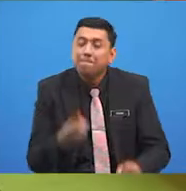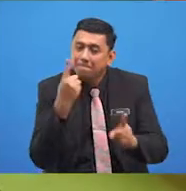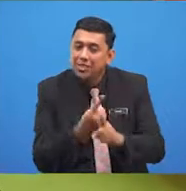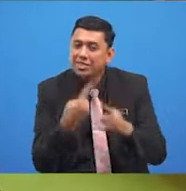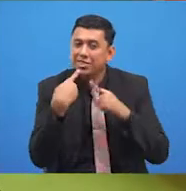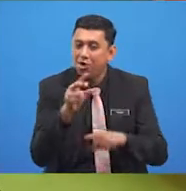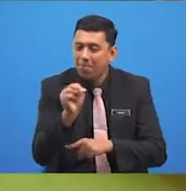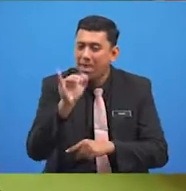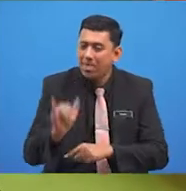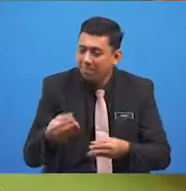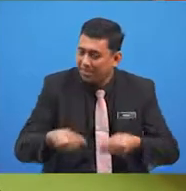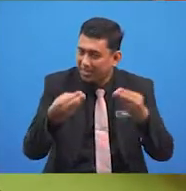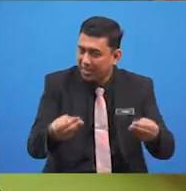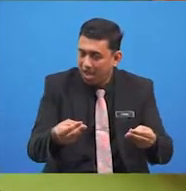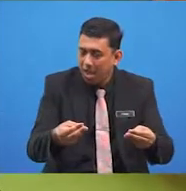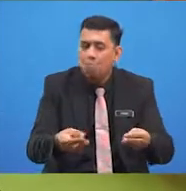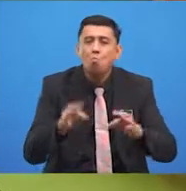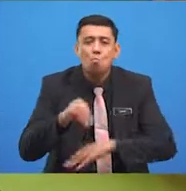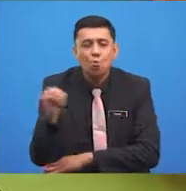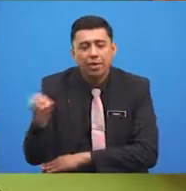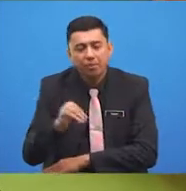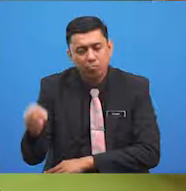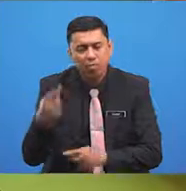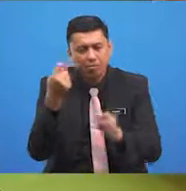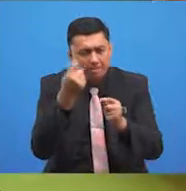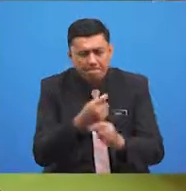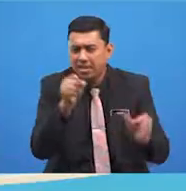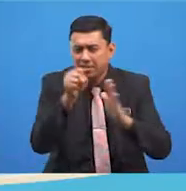Betul jawapan yang diberikan murid-murid. Tepat sekali.